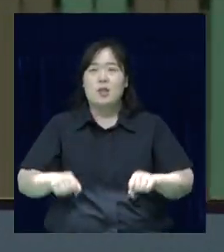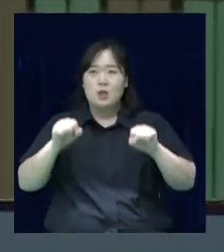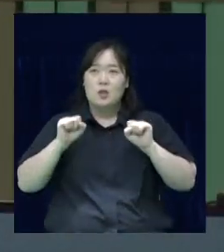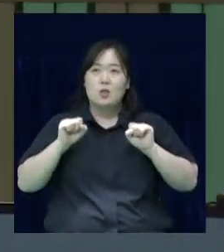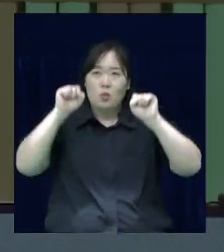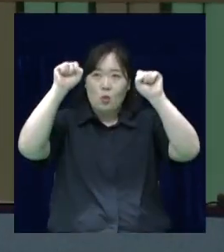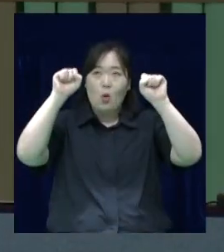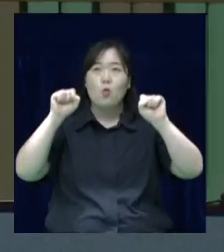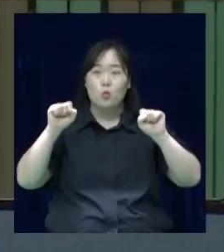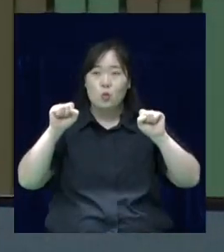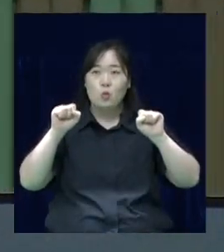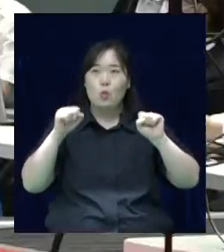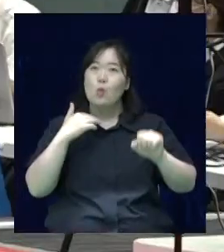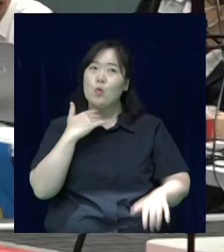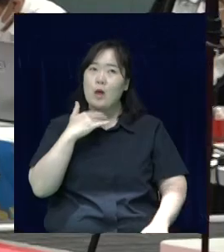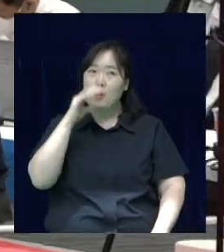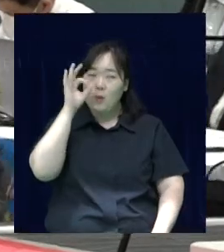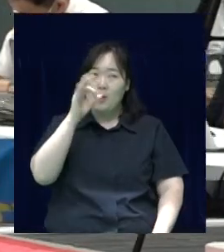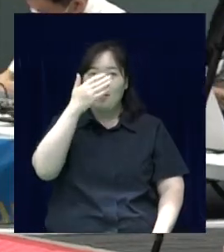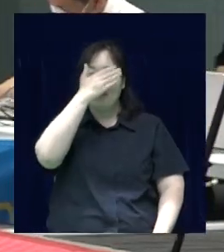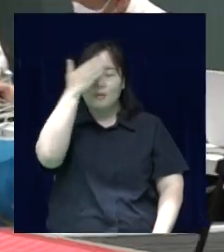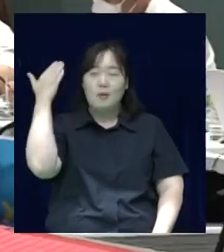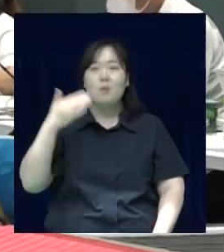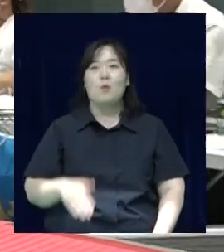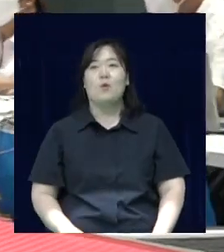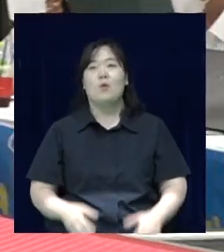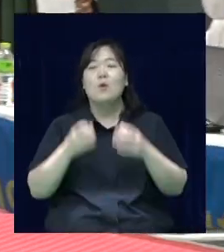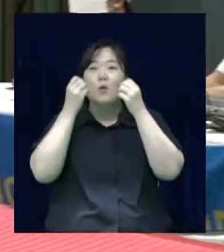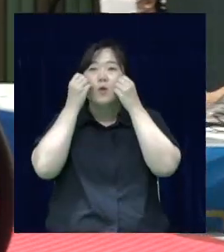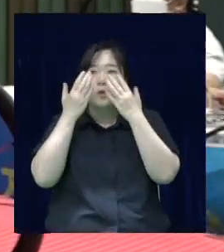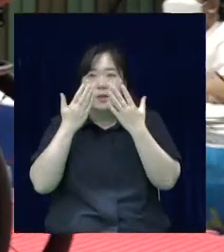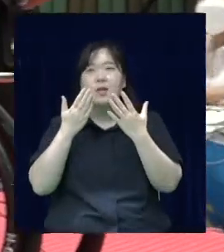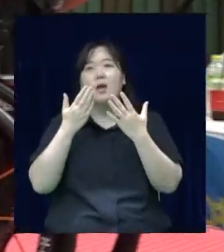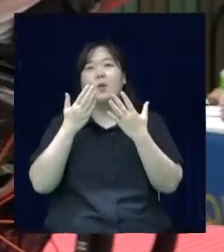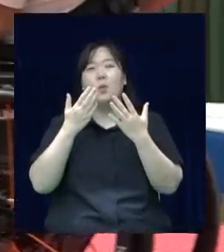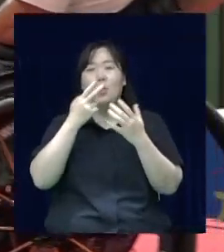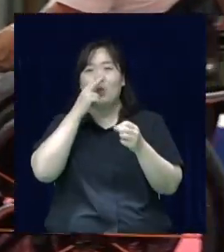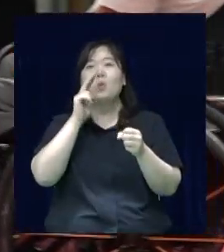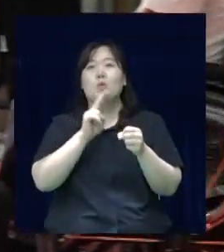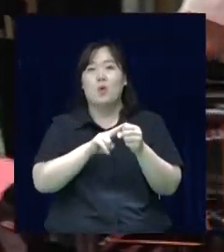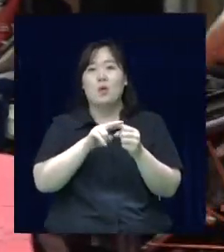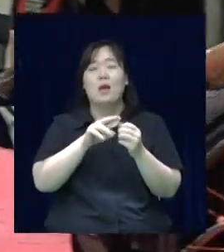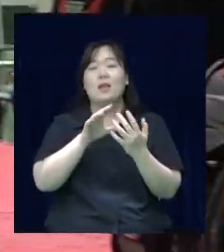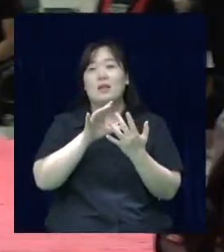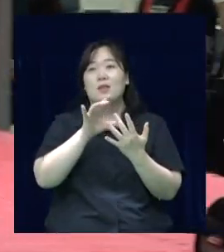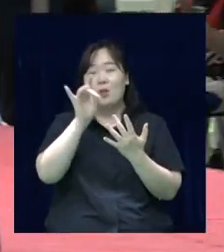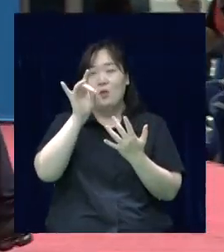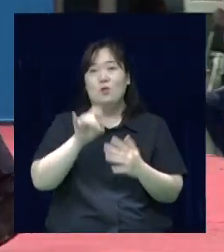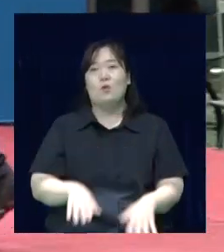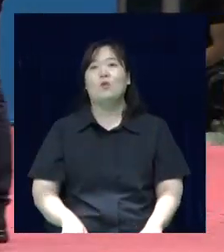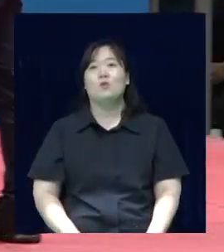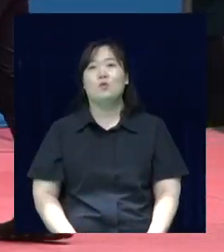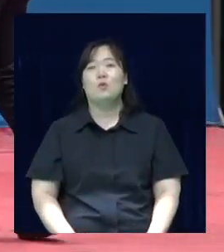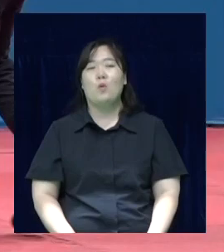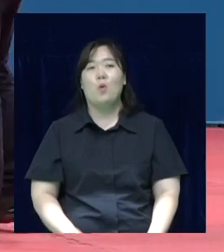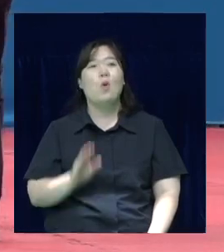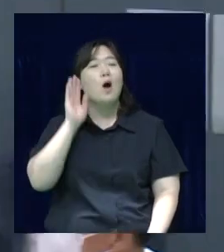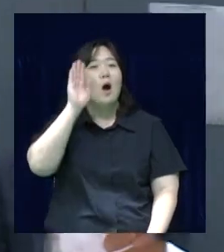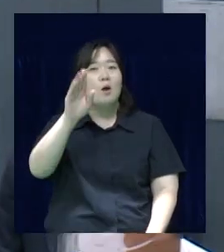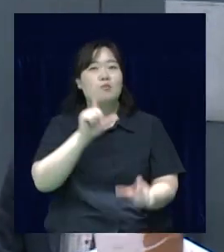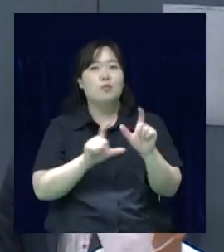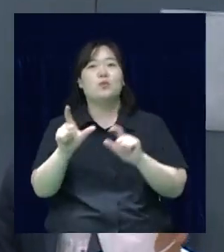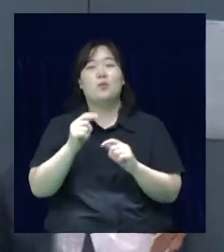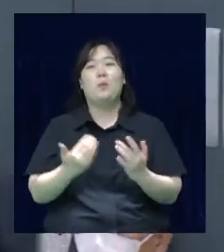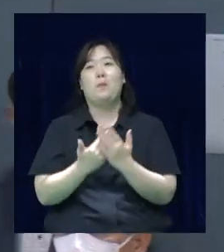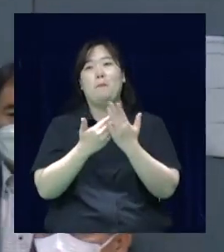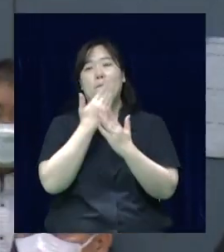때는 굉장히 젊은 선수라고도 볼 수 있죠. 예, 굉장히 신인 선수고 굉장히 나이가 어려서 아직 네. 뭐 기록은 충분히 더 향상될 수 있는 여지가 있습니다.